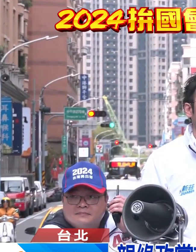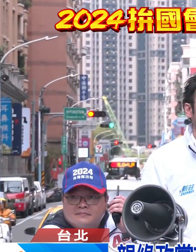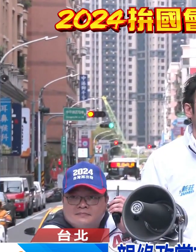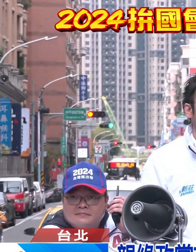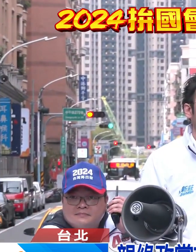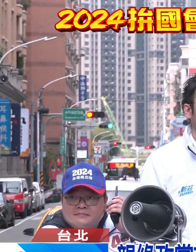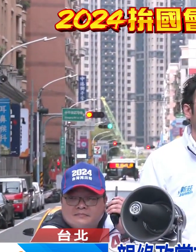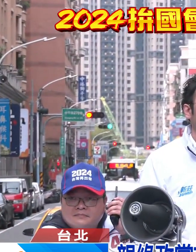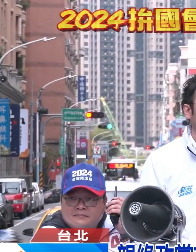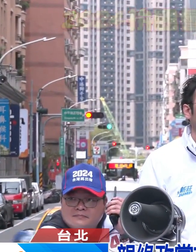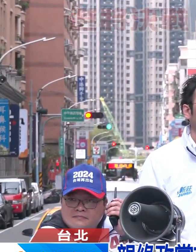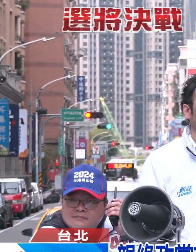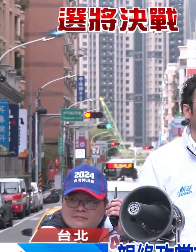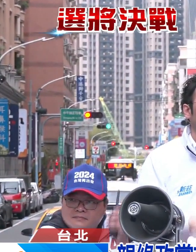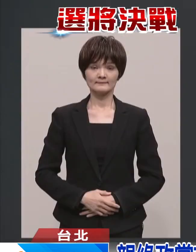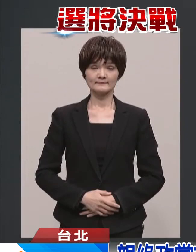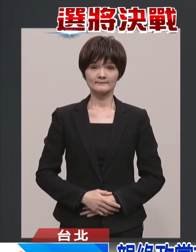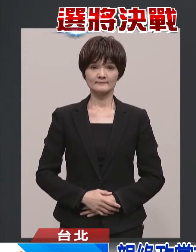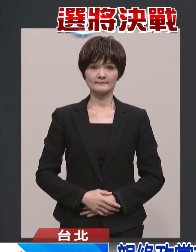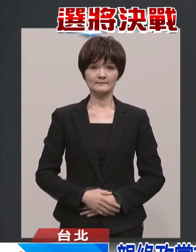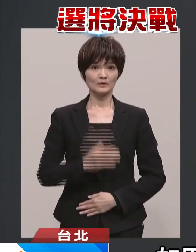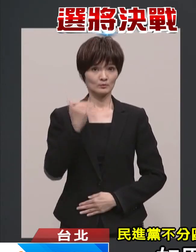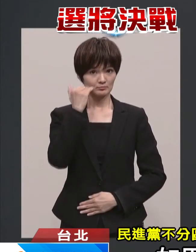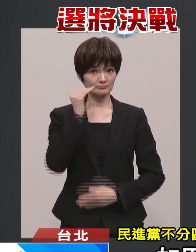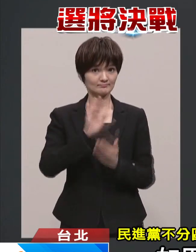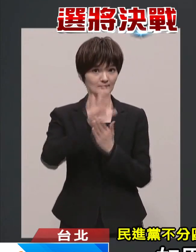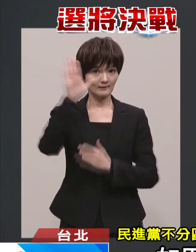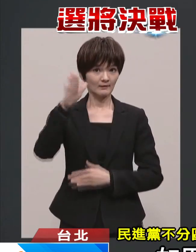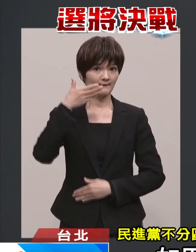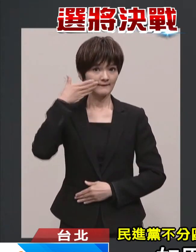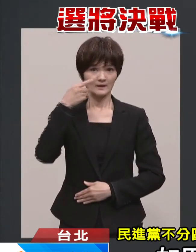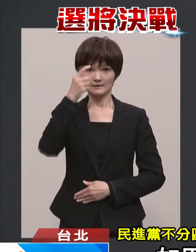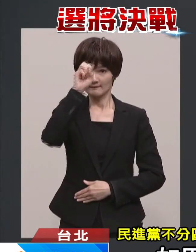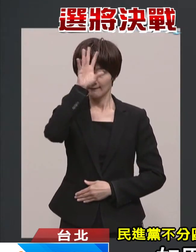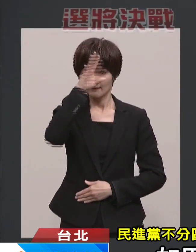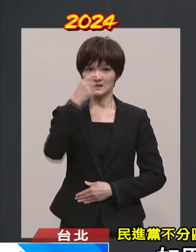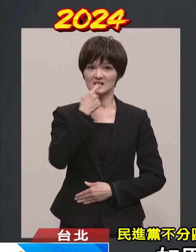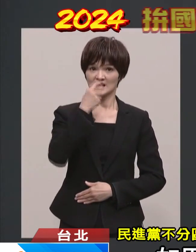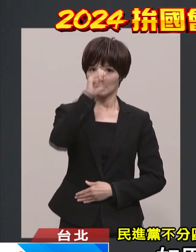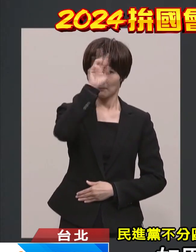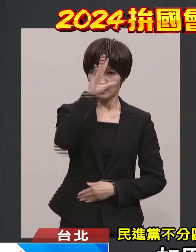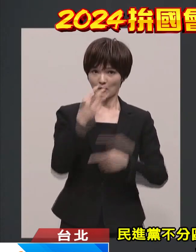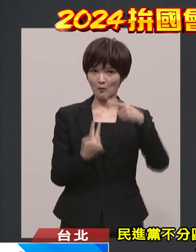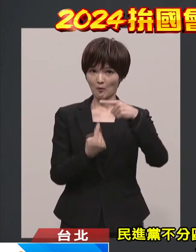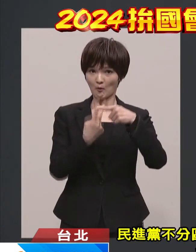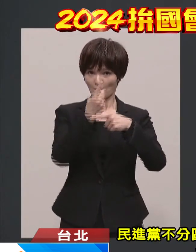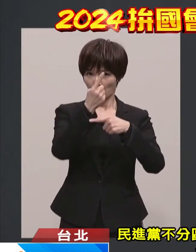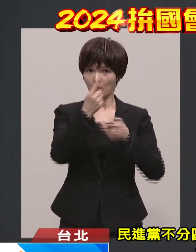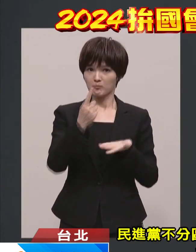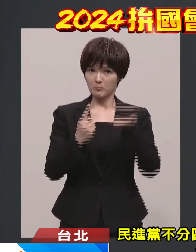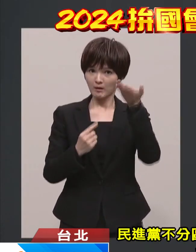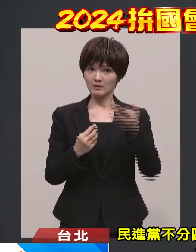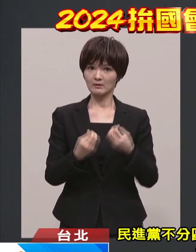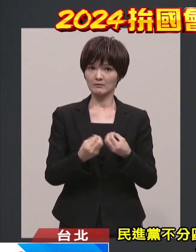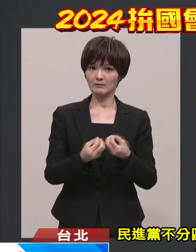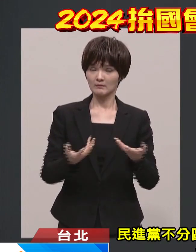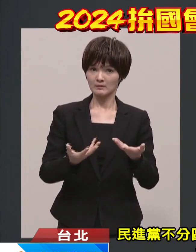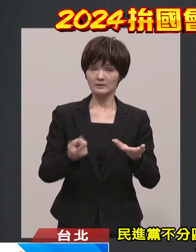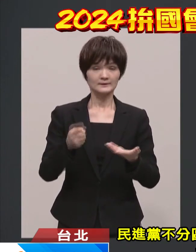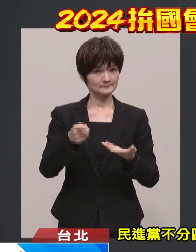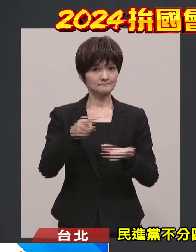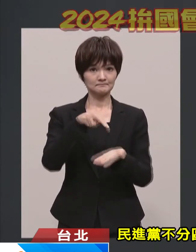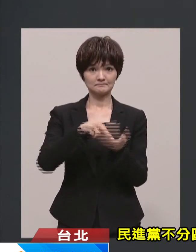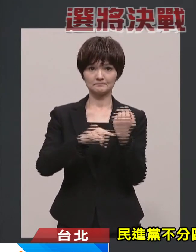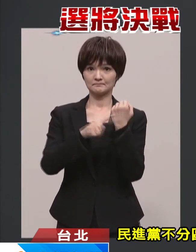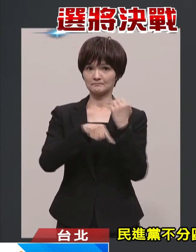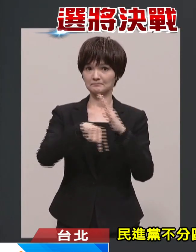要提到前高雄市长韩国瑜。 如果将来蓝白过半，这个立法院院长可能就是在他的政治史上曾